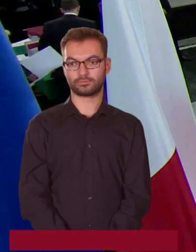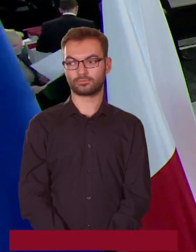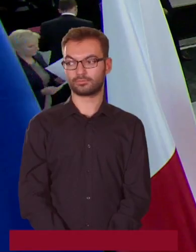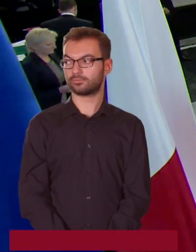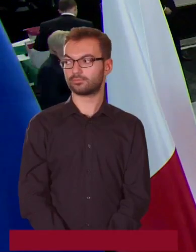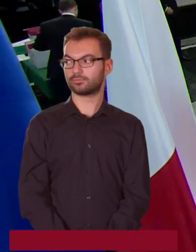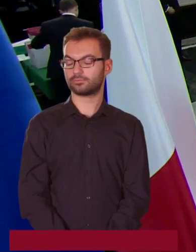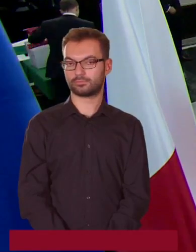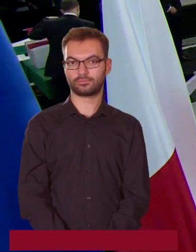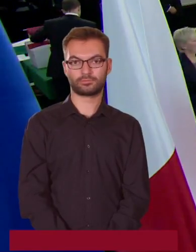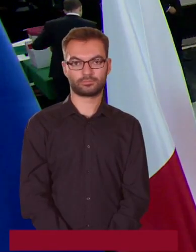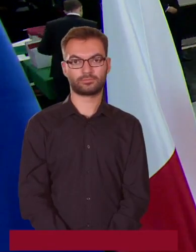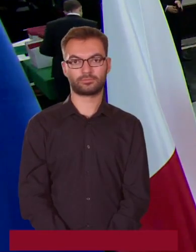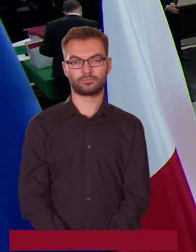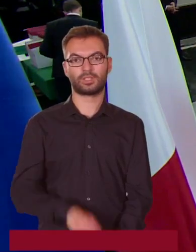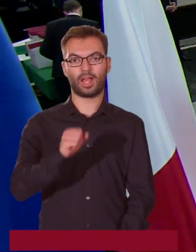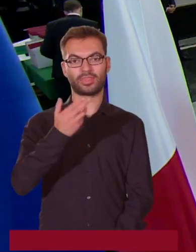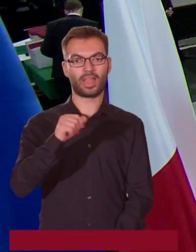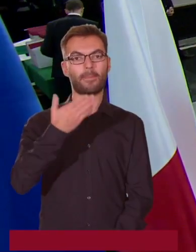Annę Marię Krupka.